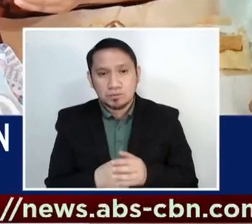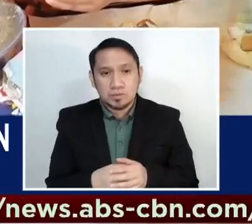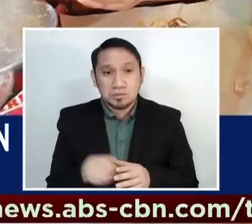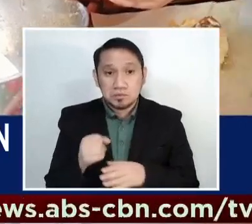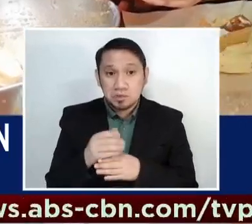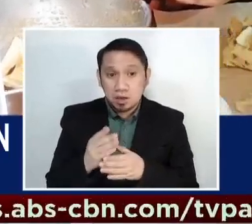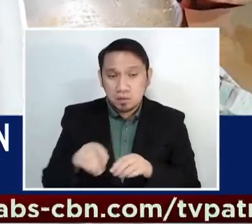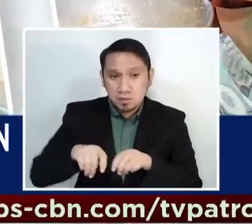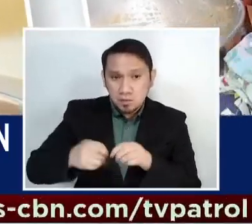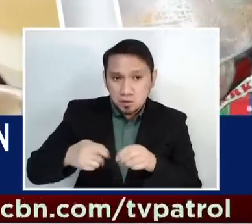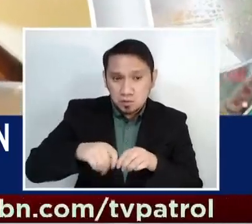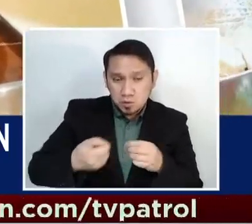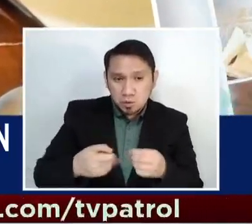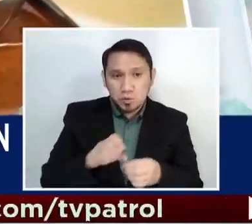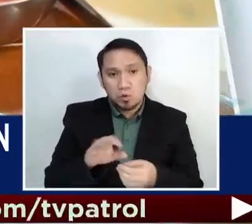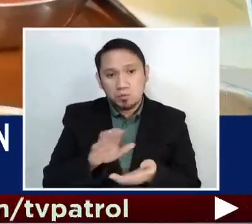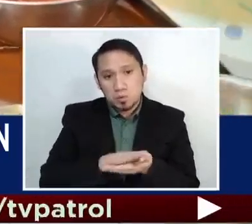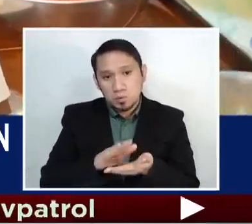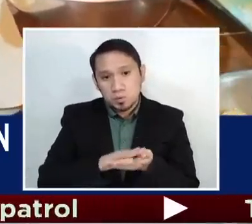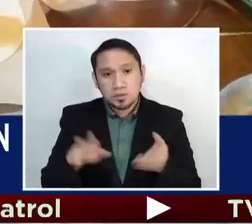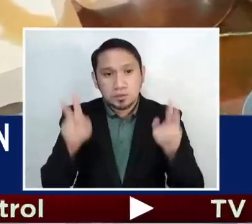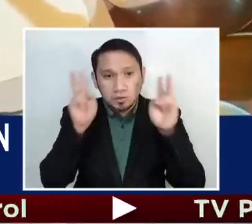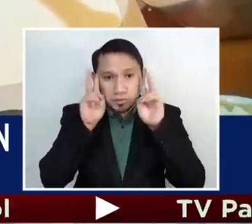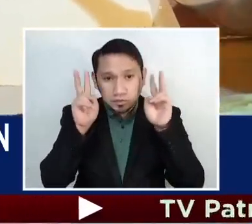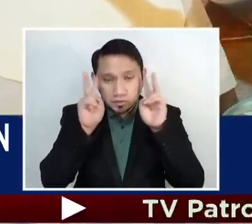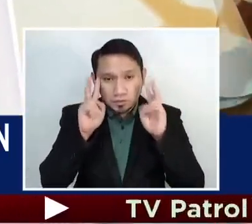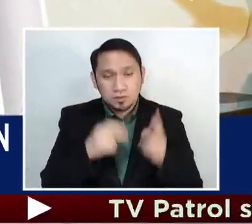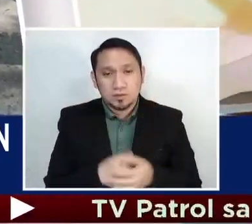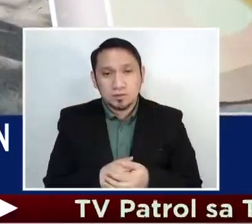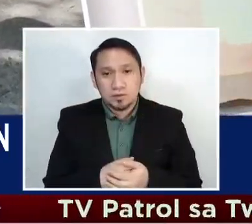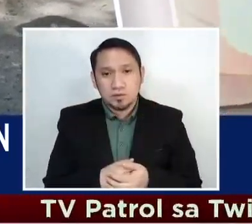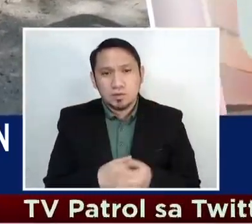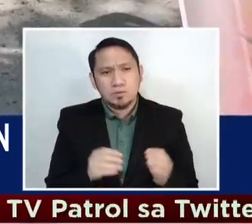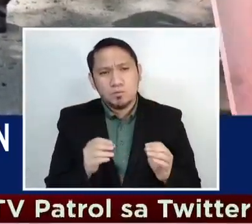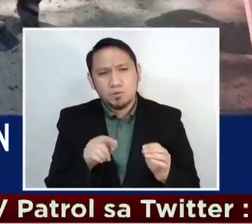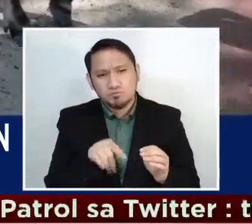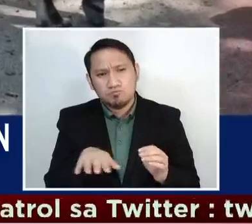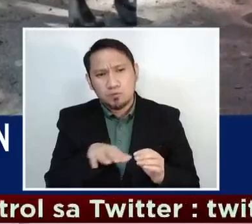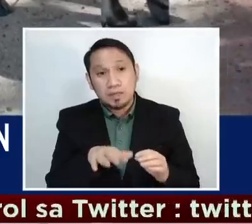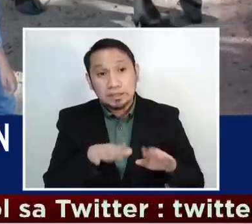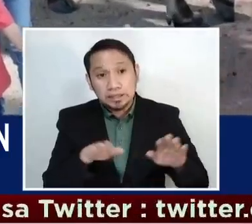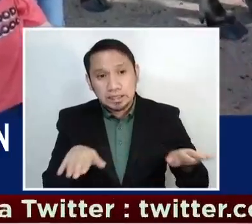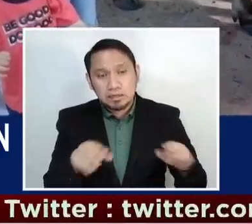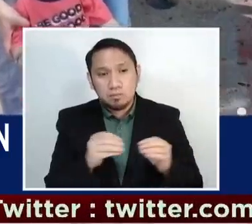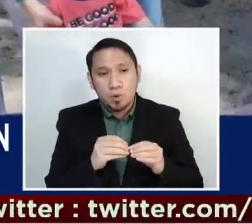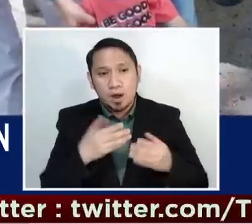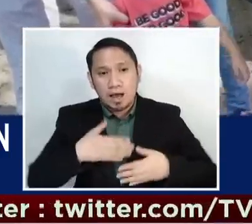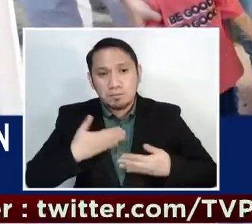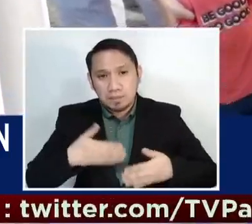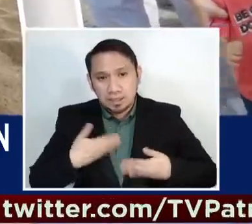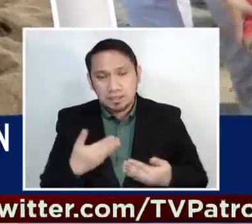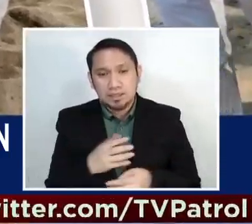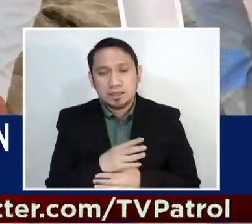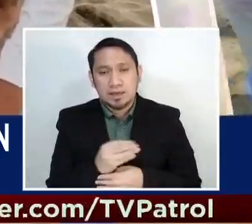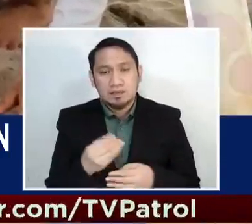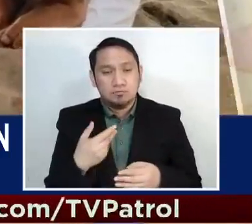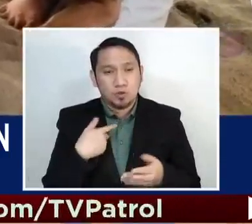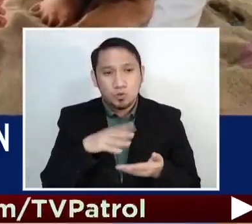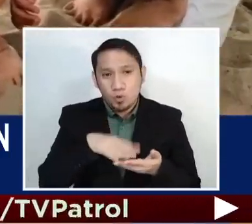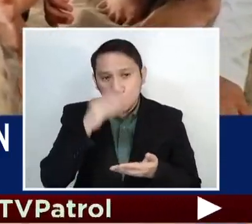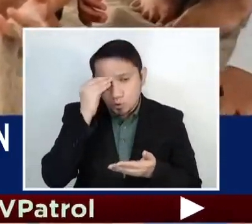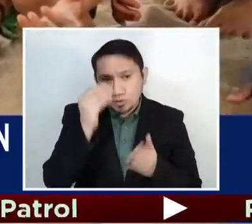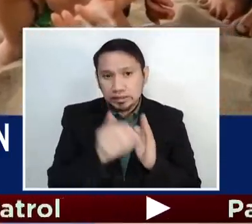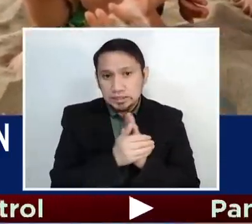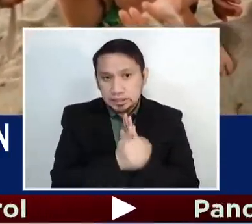isa tigahugas ng gulay. So, parang nagiging masaya po for them hanggang sa unti-unti they can build their skills. Tapos